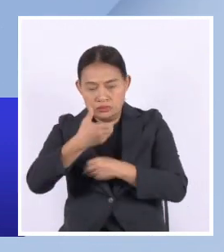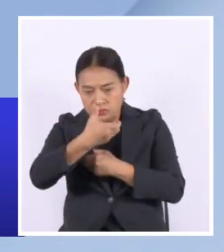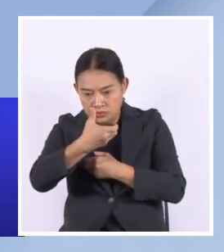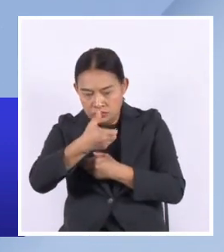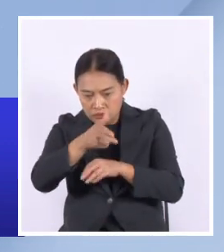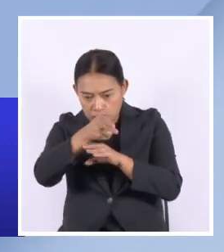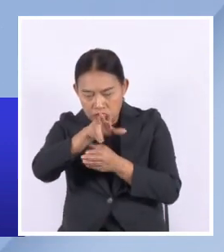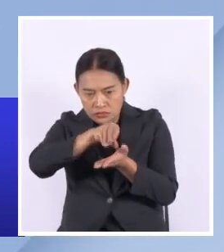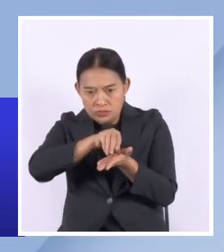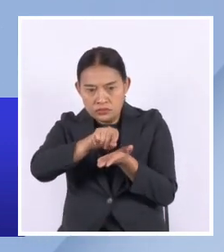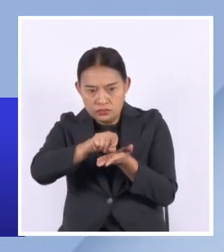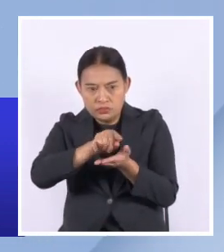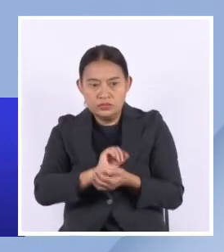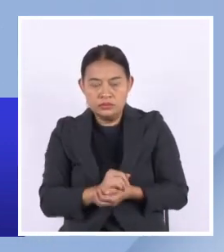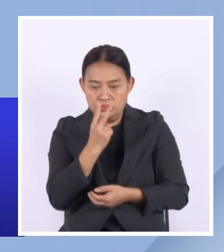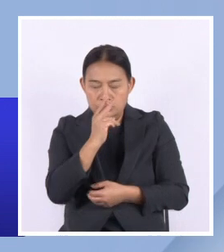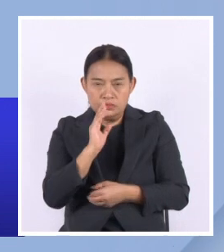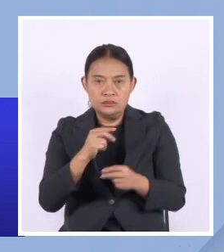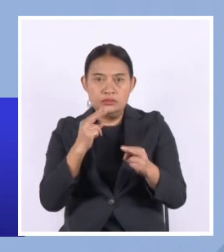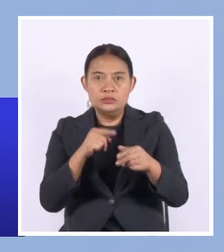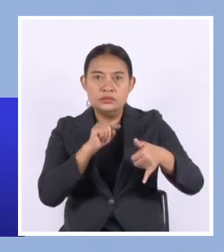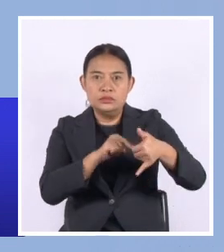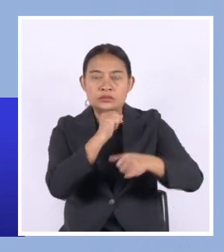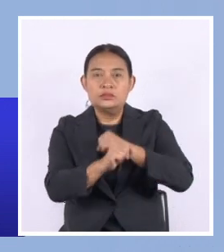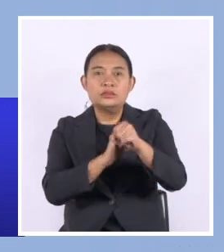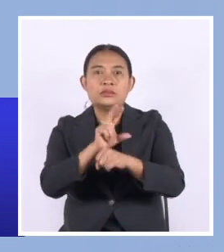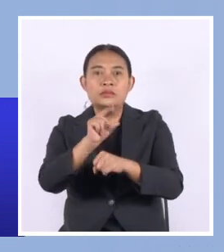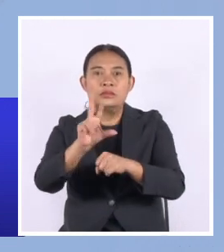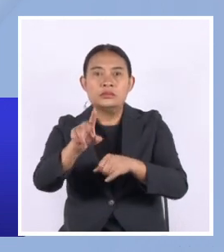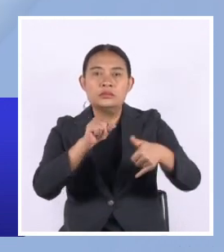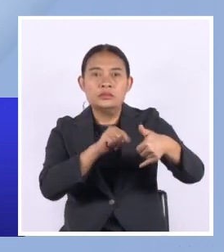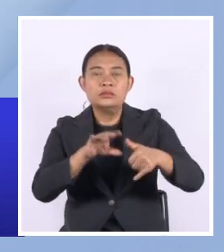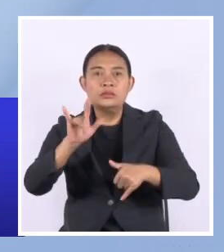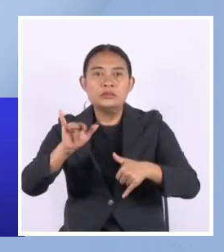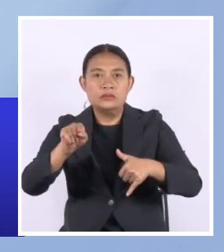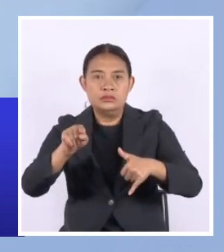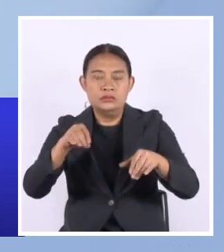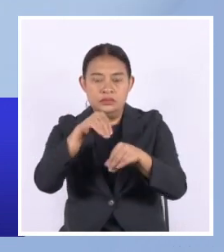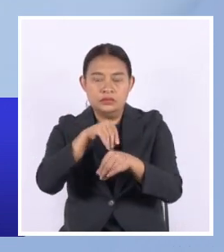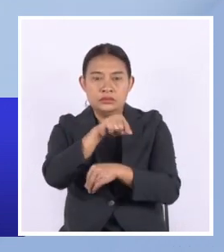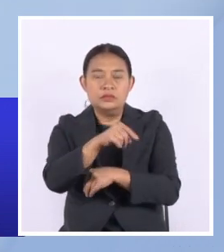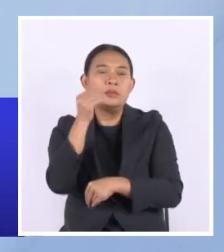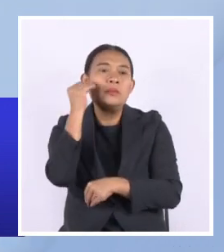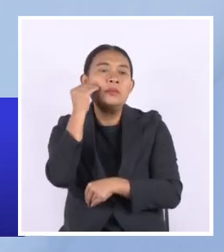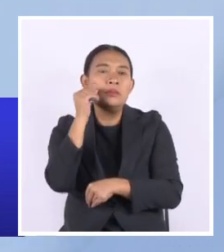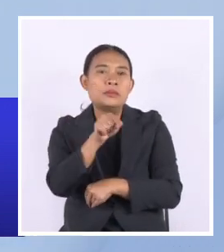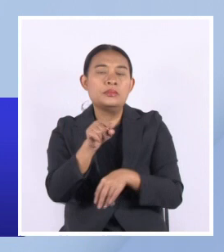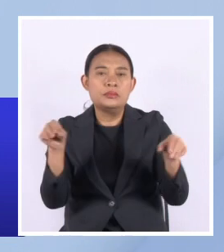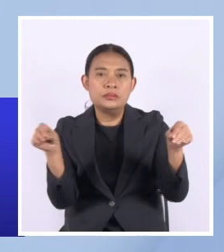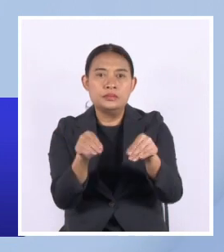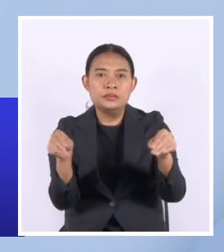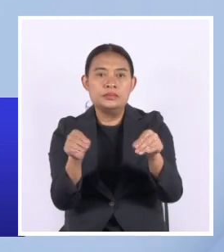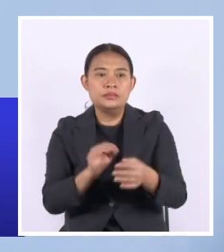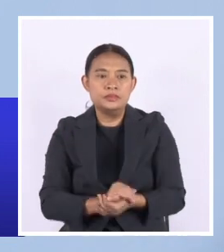างหน้าบ้านเห็นนายวีรยุทธ์อายุ33ปีจริงๆแล้วเป็นญาติกันนะคะเขาก็อยู่ในบริเวณบ้านเดียวกันนั่นแหละนายวีรยุทธ์เ